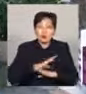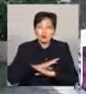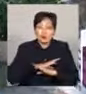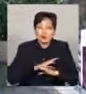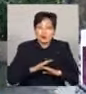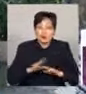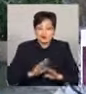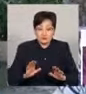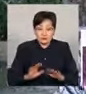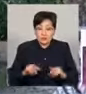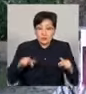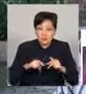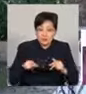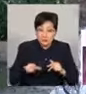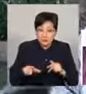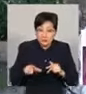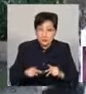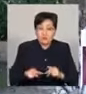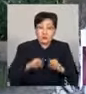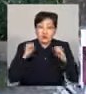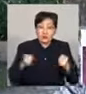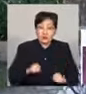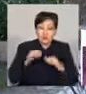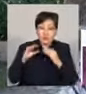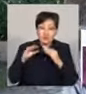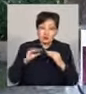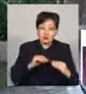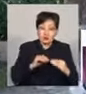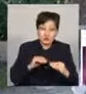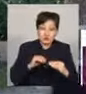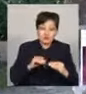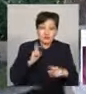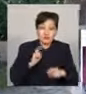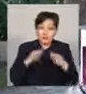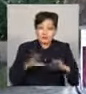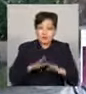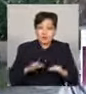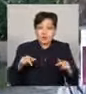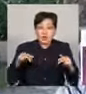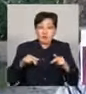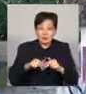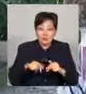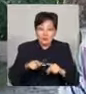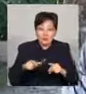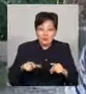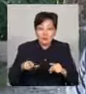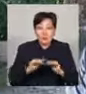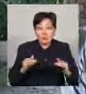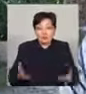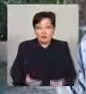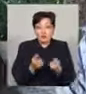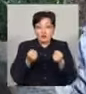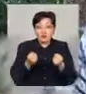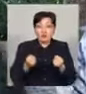Ол жаяу жүргіншілер жолымен кетіп бара жатса да, жоғары жылдамдықпен келе жатқан көліктер өткізбеді. Қайта жүгіріп баланы аман алып қалдық. Бұл менің ғана емес,